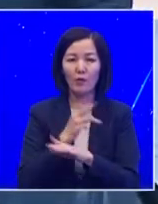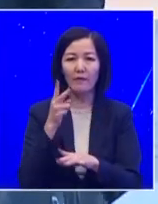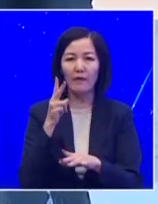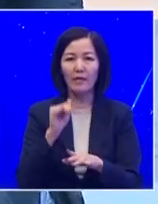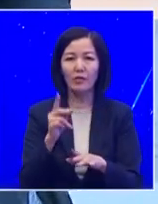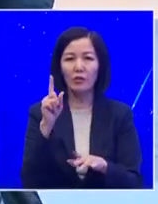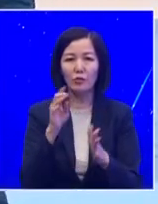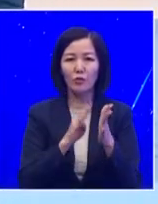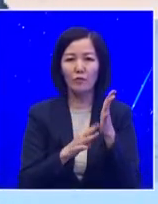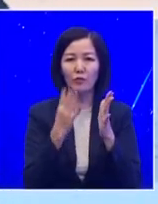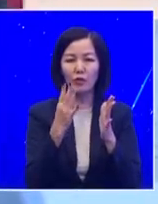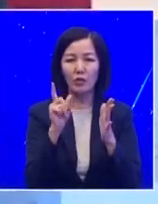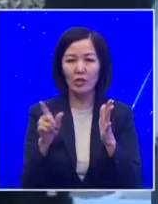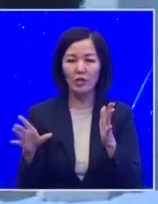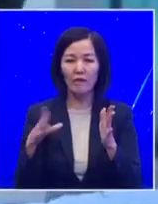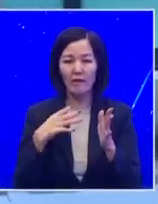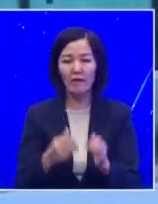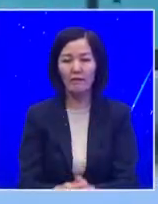2194 человека.